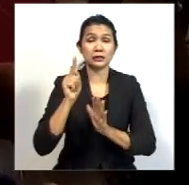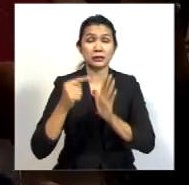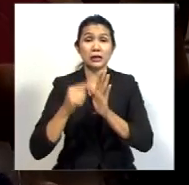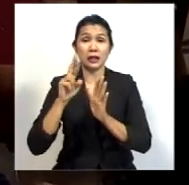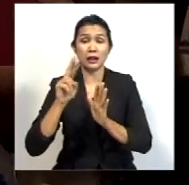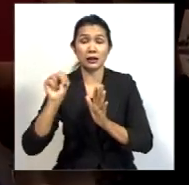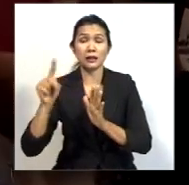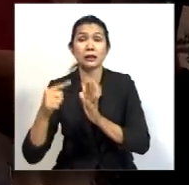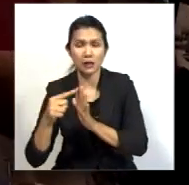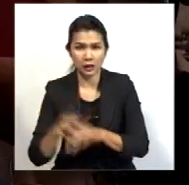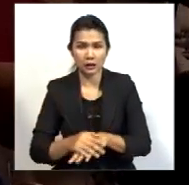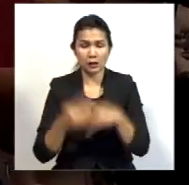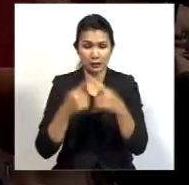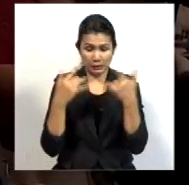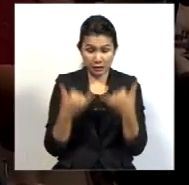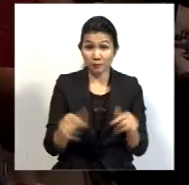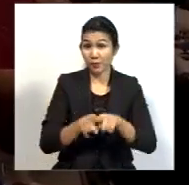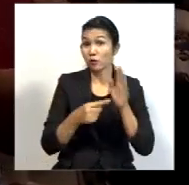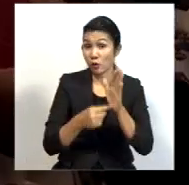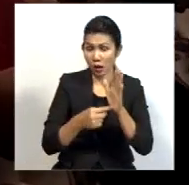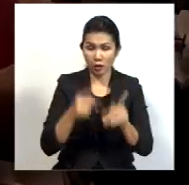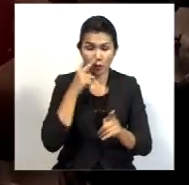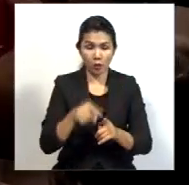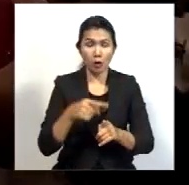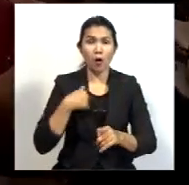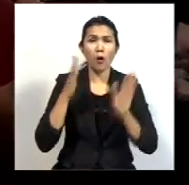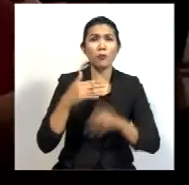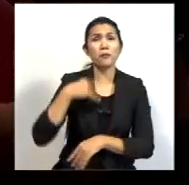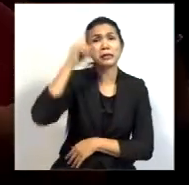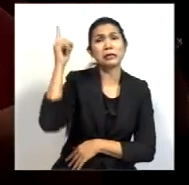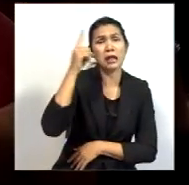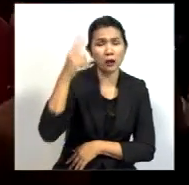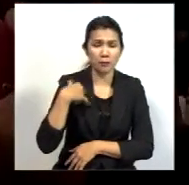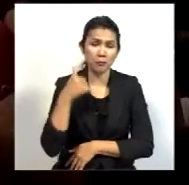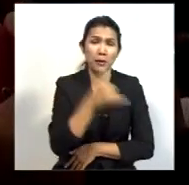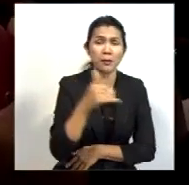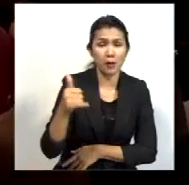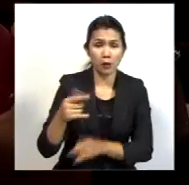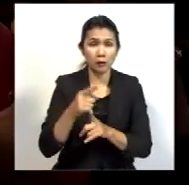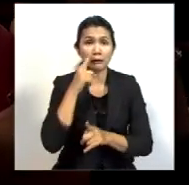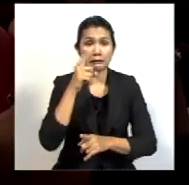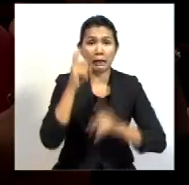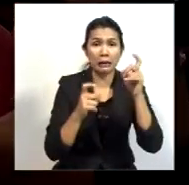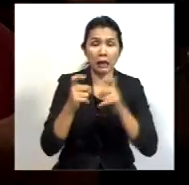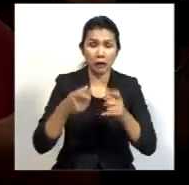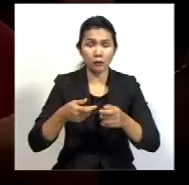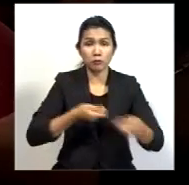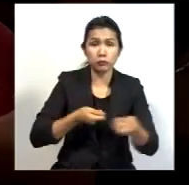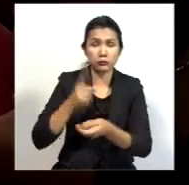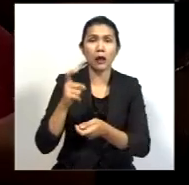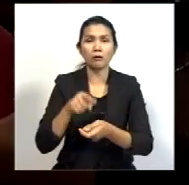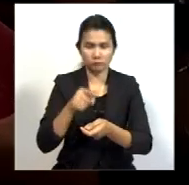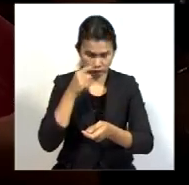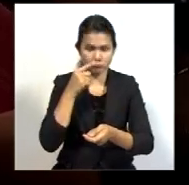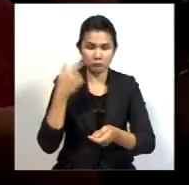ายพ่อค้าก็ตายแม่ค้าก็ตายอุ้มลูกไปเดินช้อปปิ้งก็ตายมันควรจะต้องมีการเปรียบเทียบแล้วก็